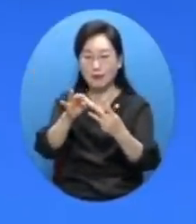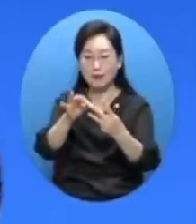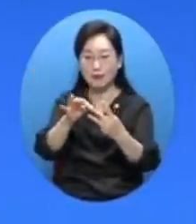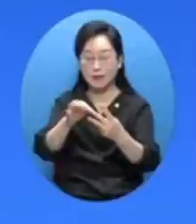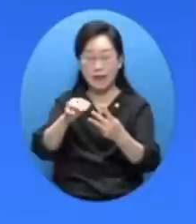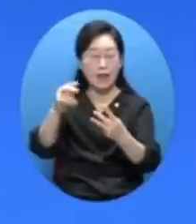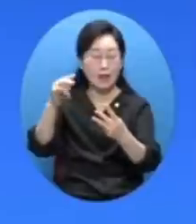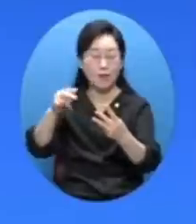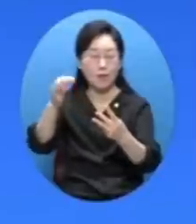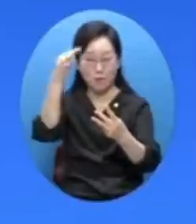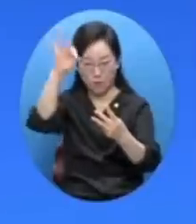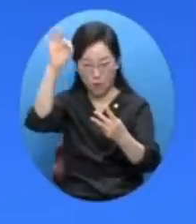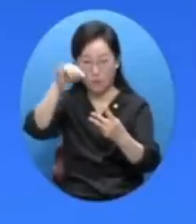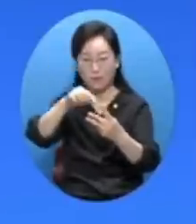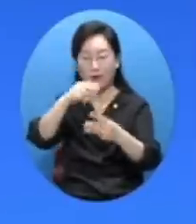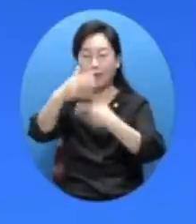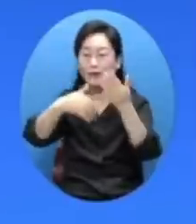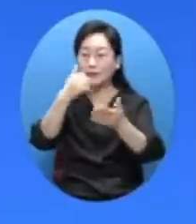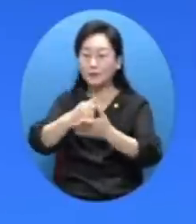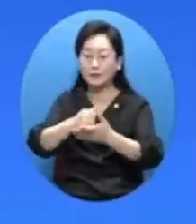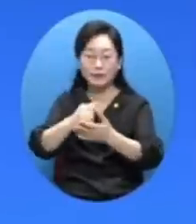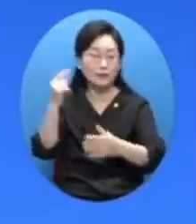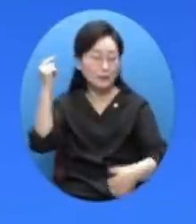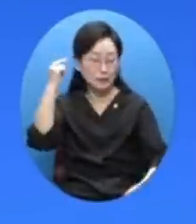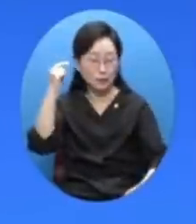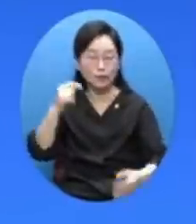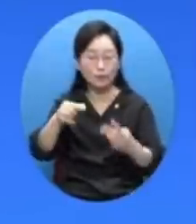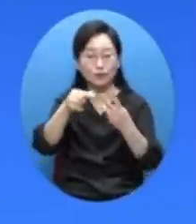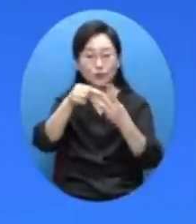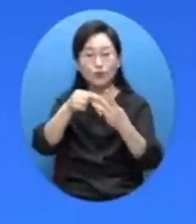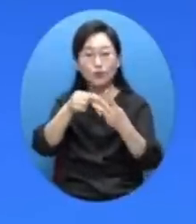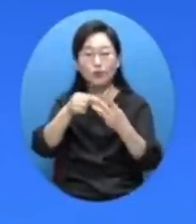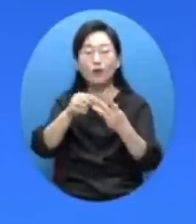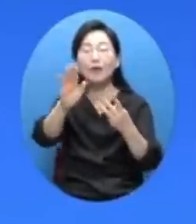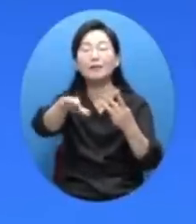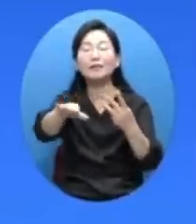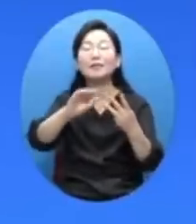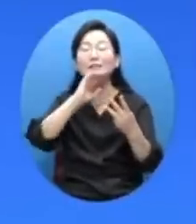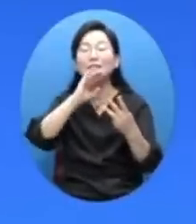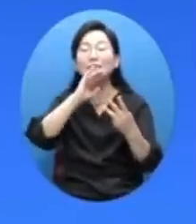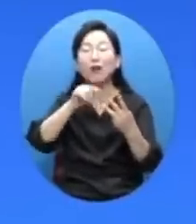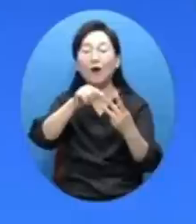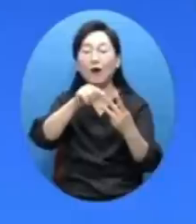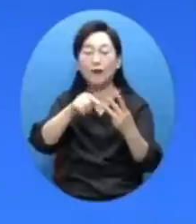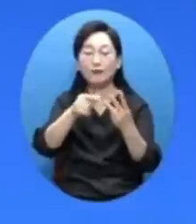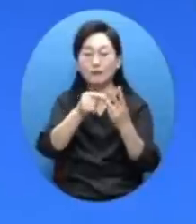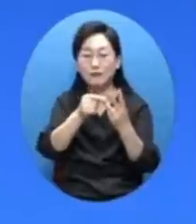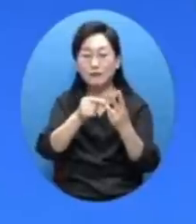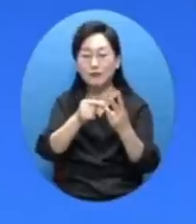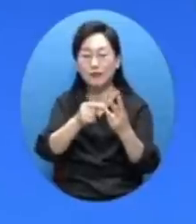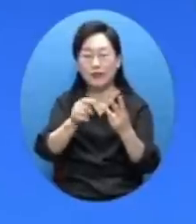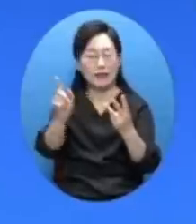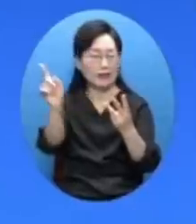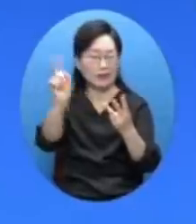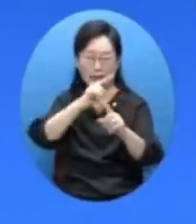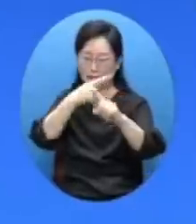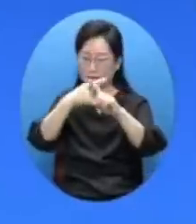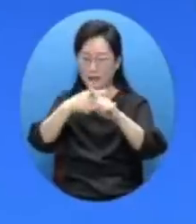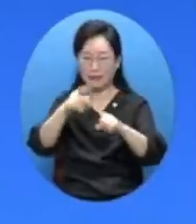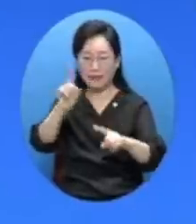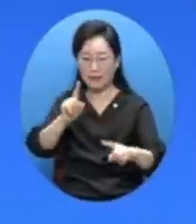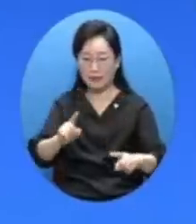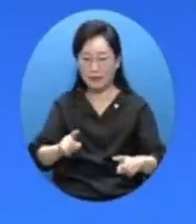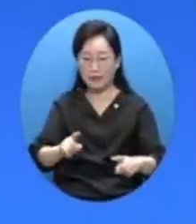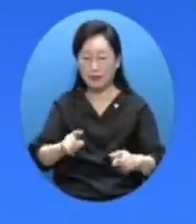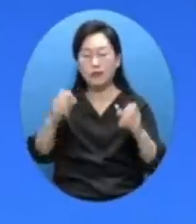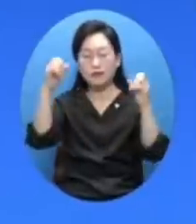하나님께서 우리의 기도를 들으실 때가 있고 둘째로 왜 기다리라고 하는 때가 있습니다 셋째로 그것은 아니다 하고